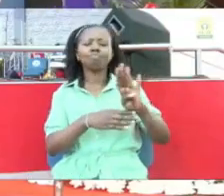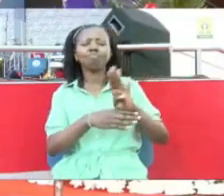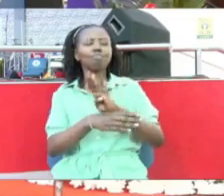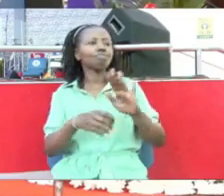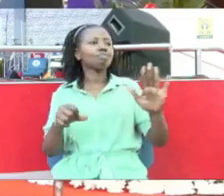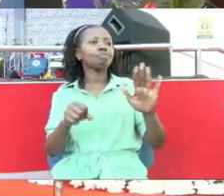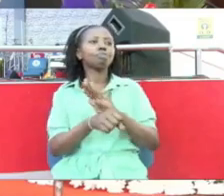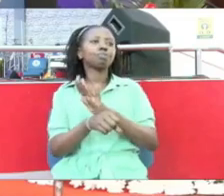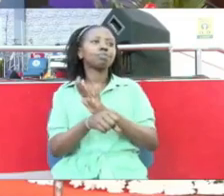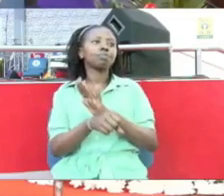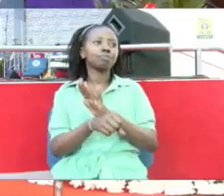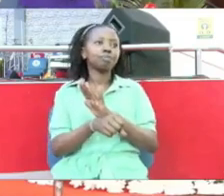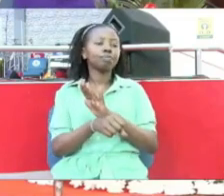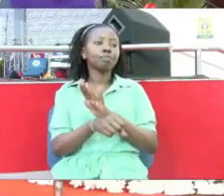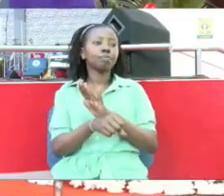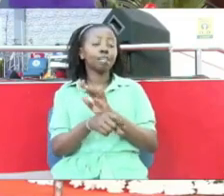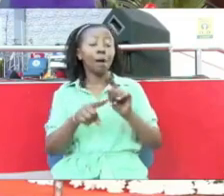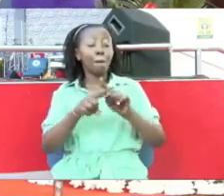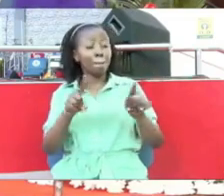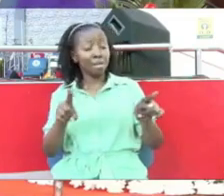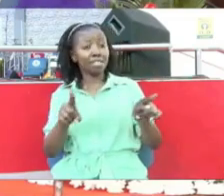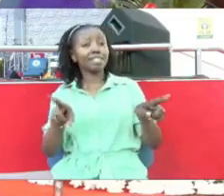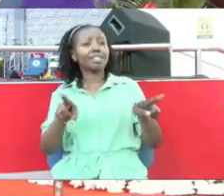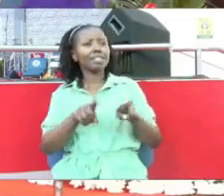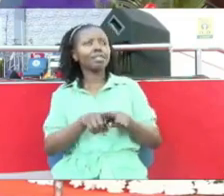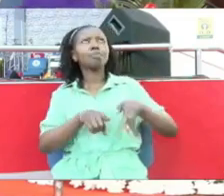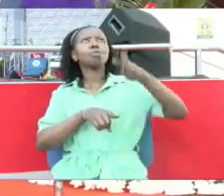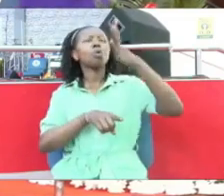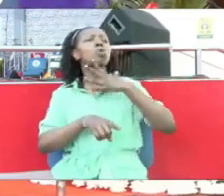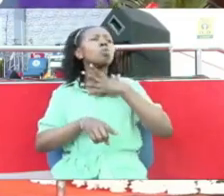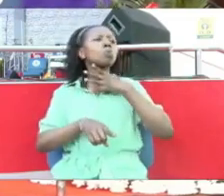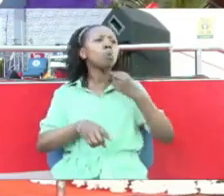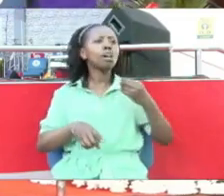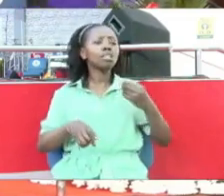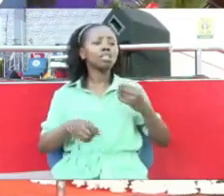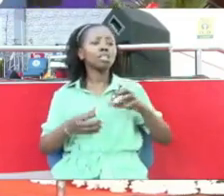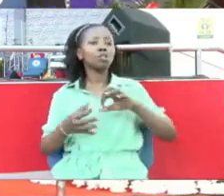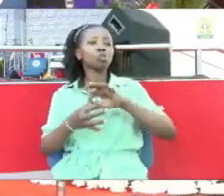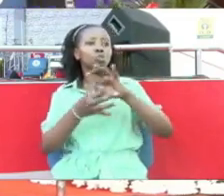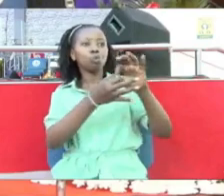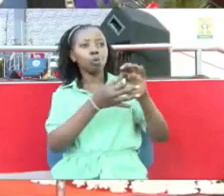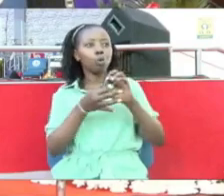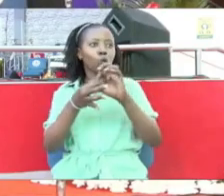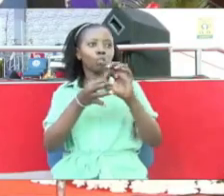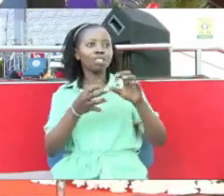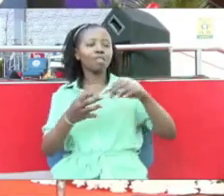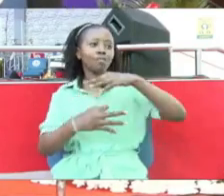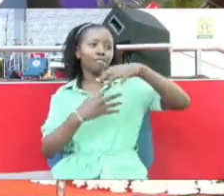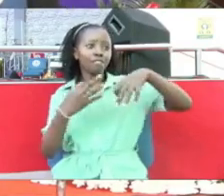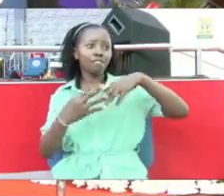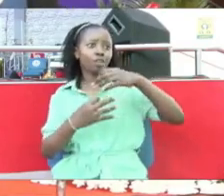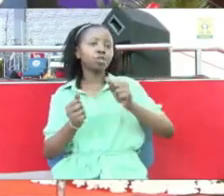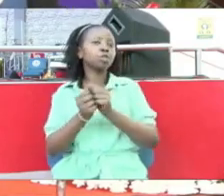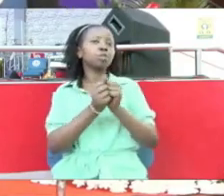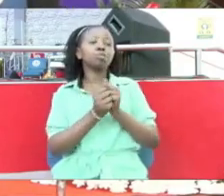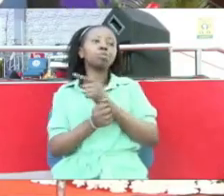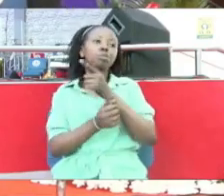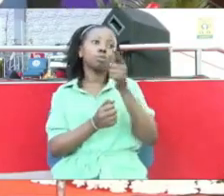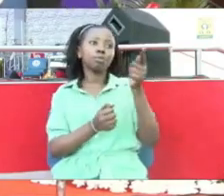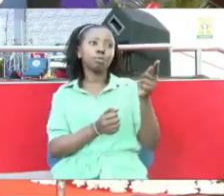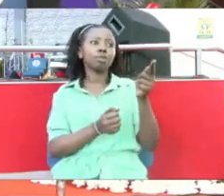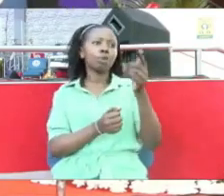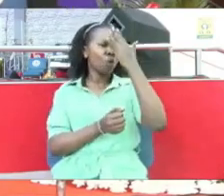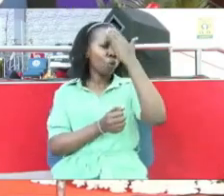ni mtu mwenye shughuli nyingi. But still he desires to have communion with you. Lakini bado anatamani kuwa na ushirika na wewe.